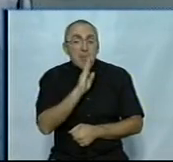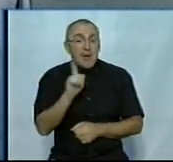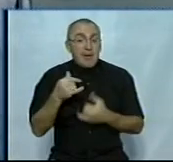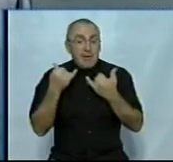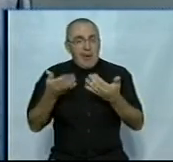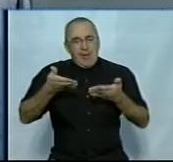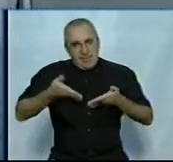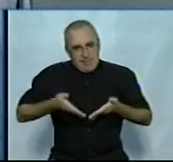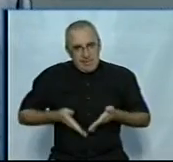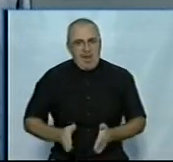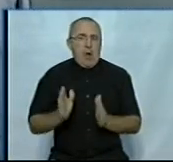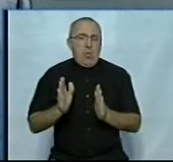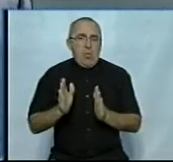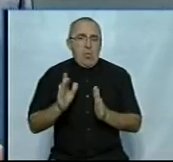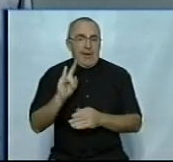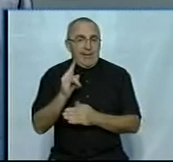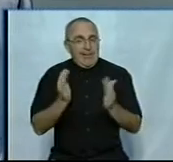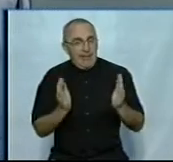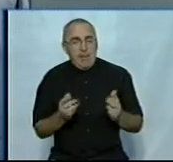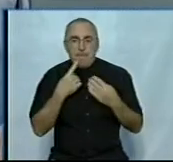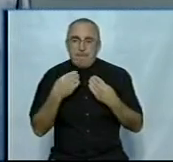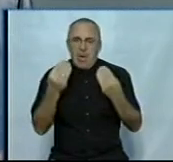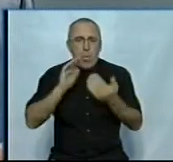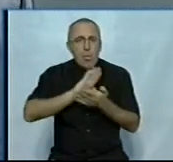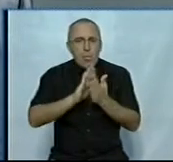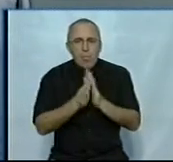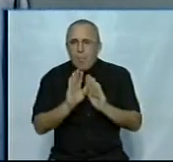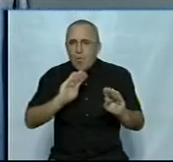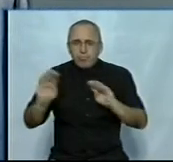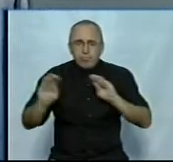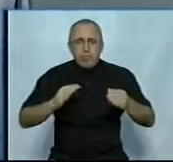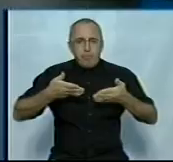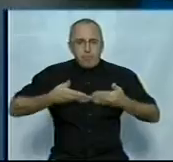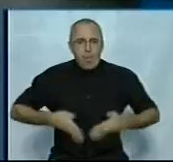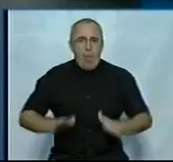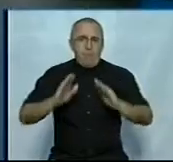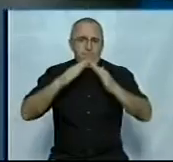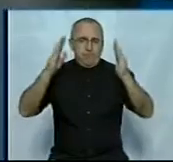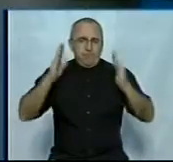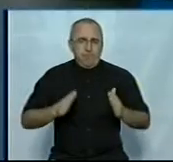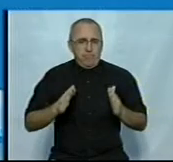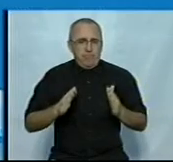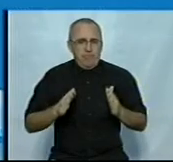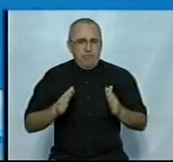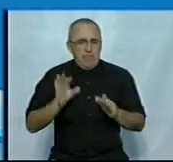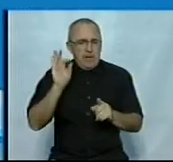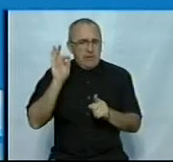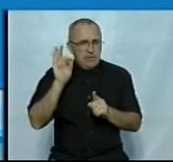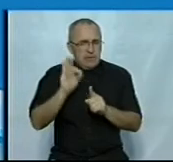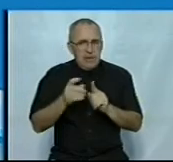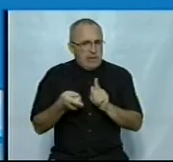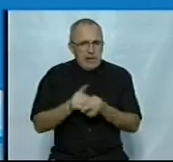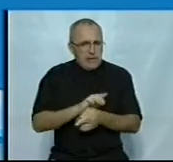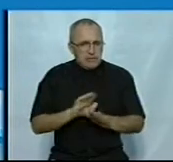щоб народити дитину в прекрасних умовах, в прекрасному пологовому будинку. І ванни залишилось теж цільове призначення, не